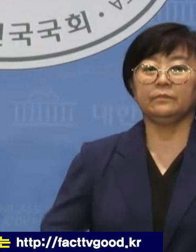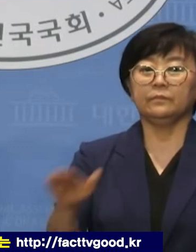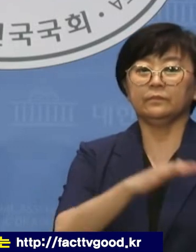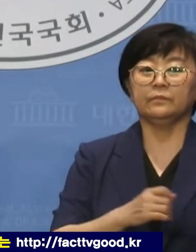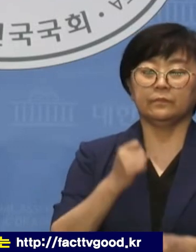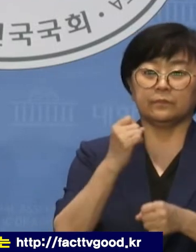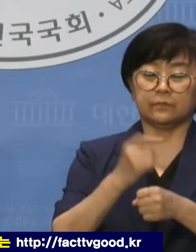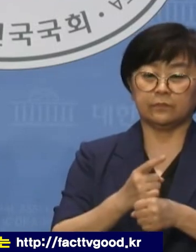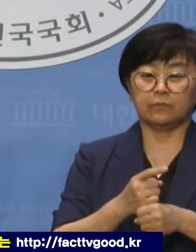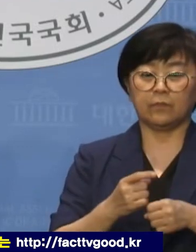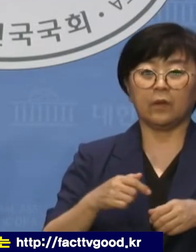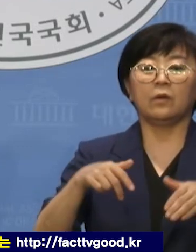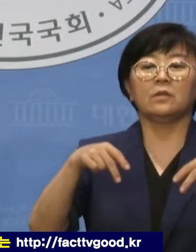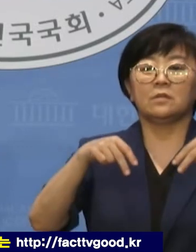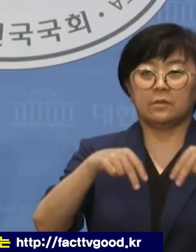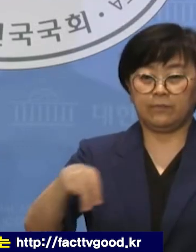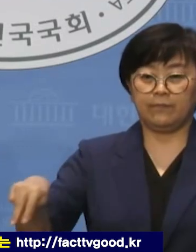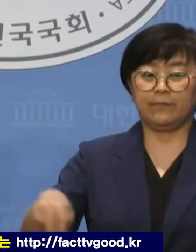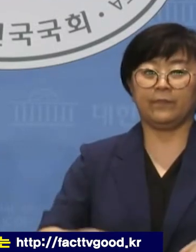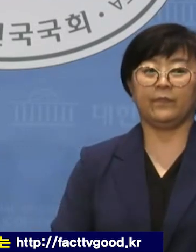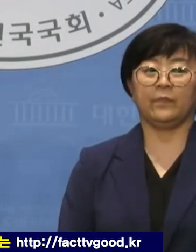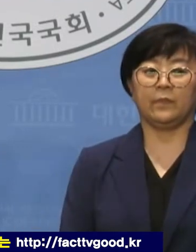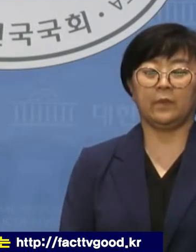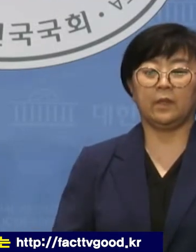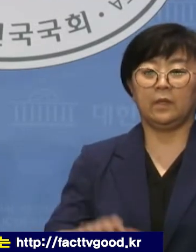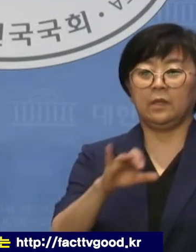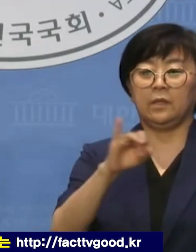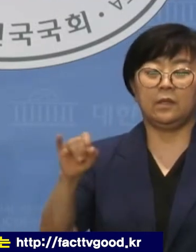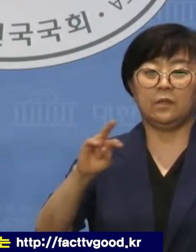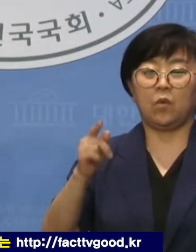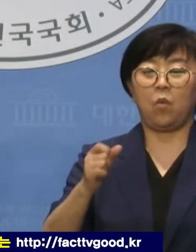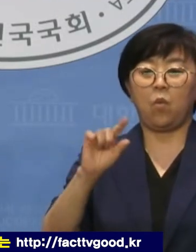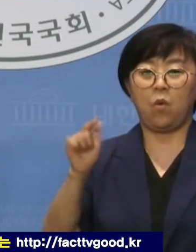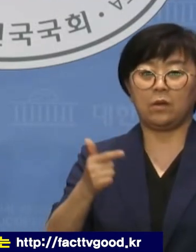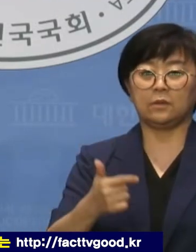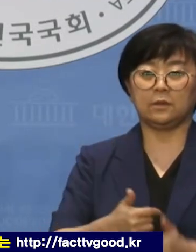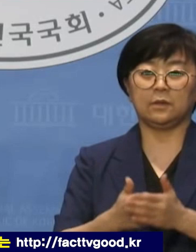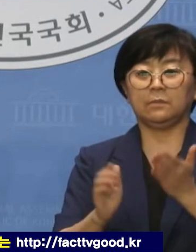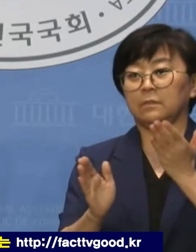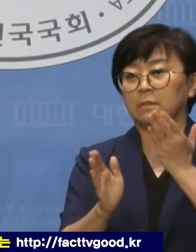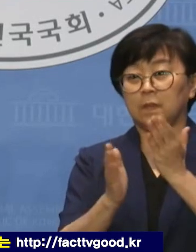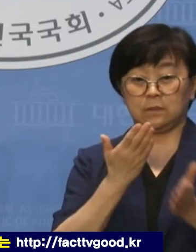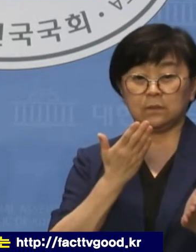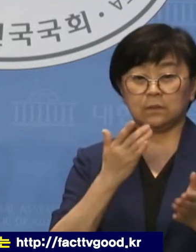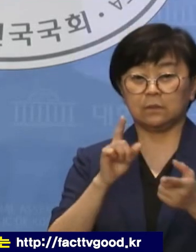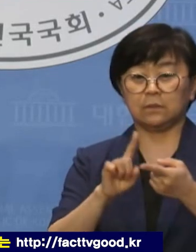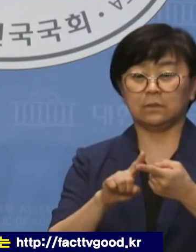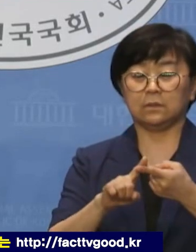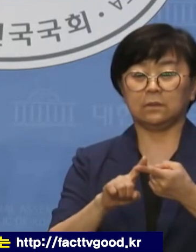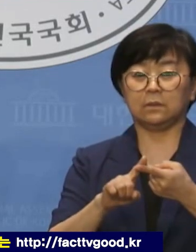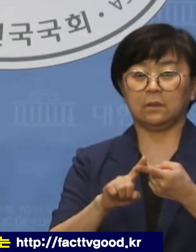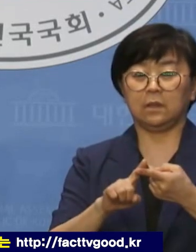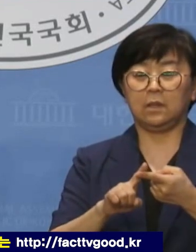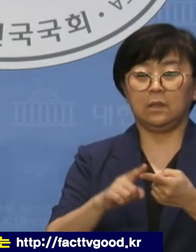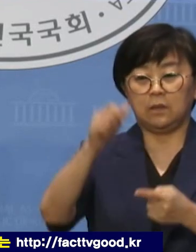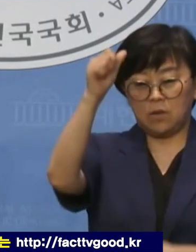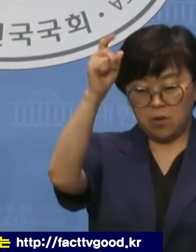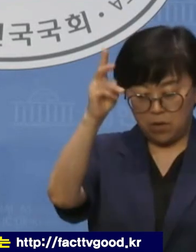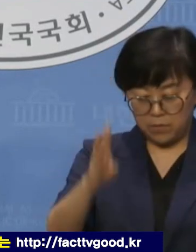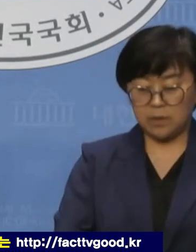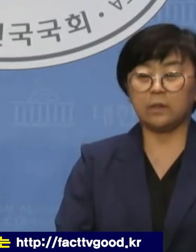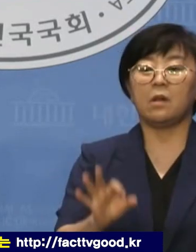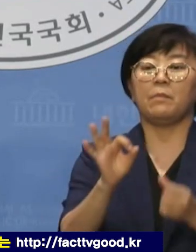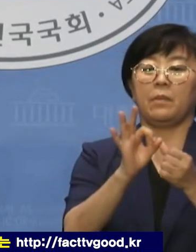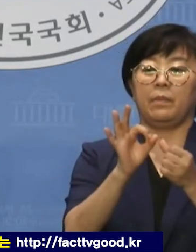저희들이 벌써 이 소통관에 서서 이동관 씨의 절대 부적격성에 대해서 10여 차례 얘기한